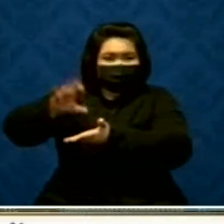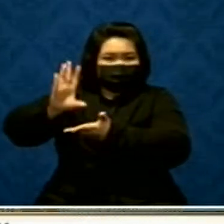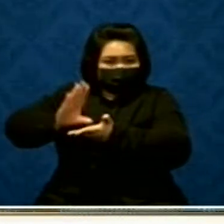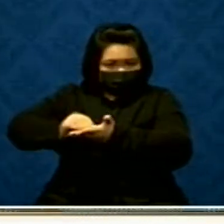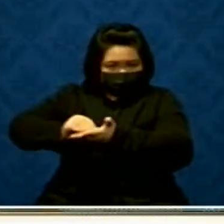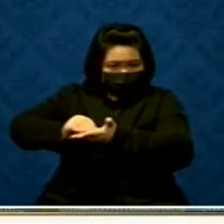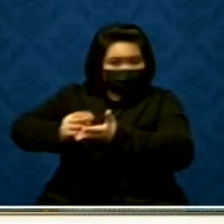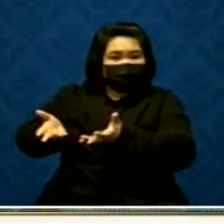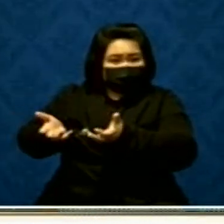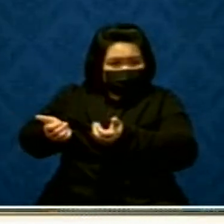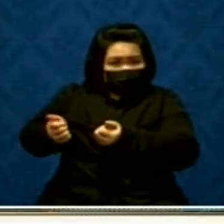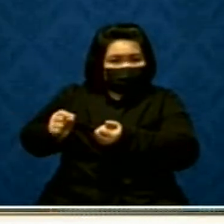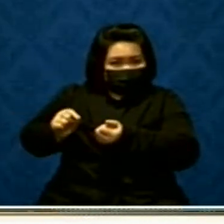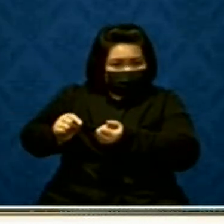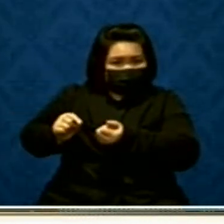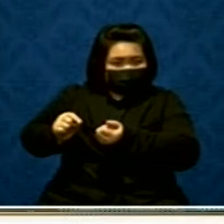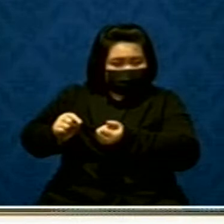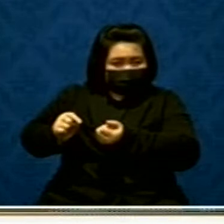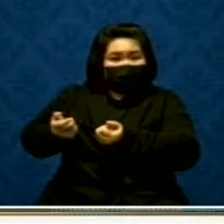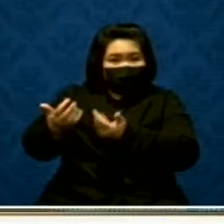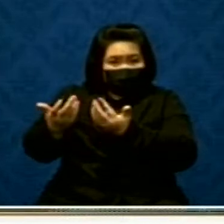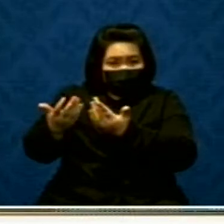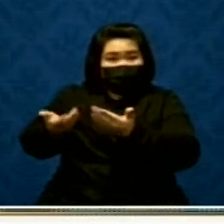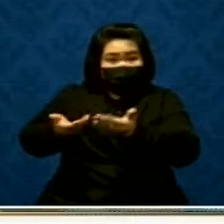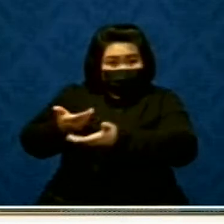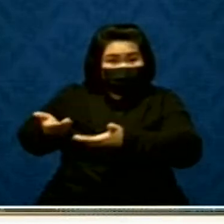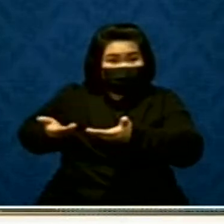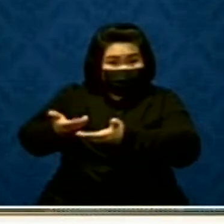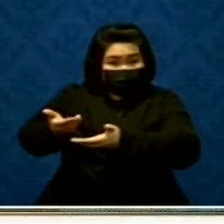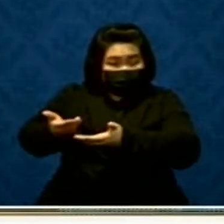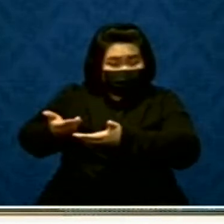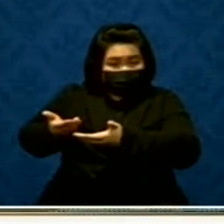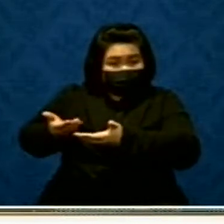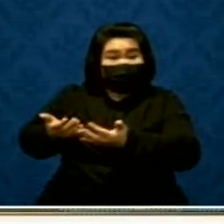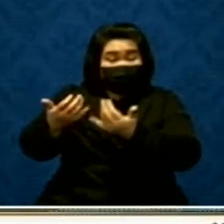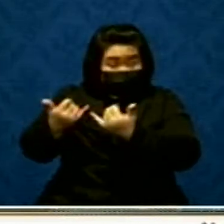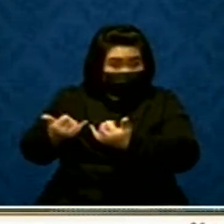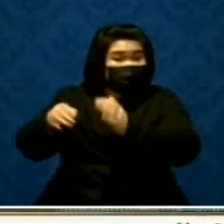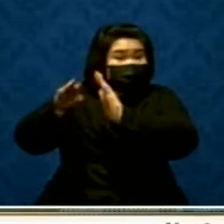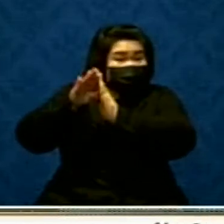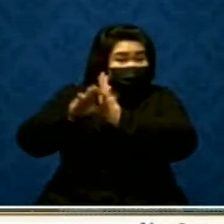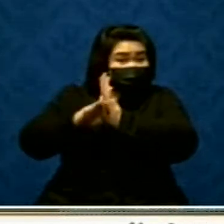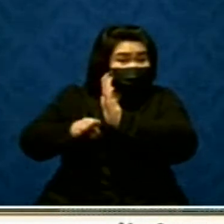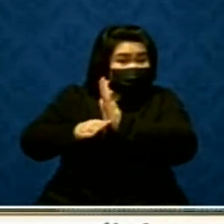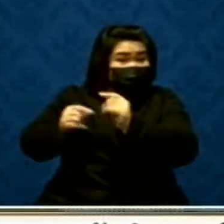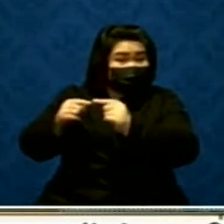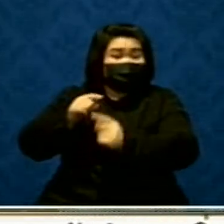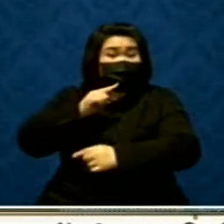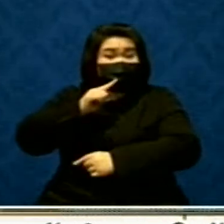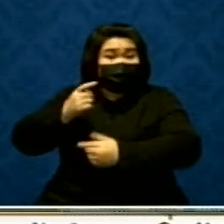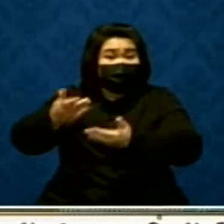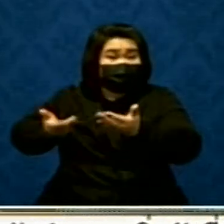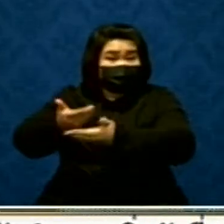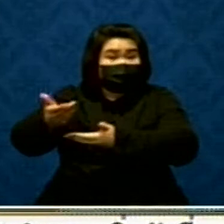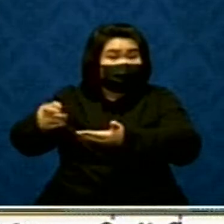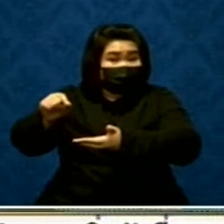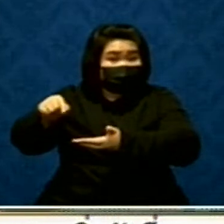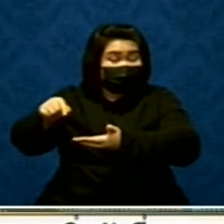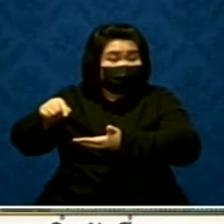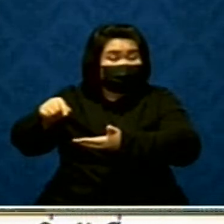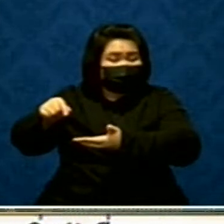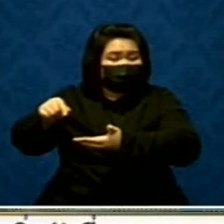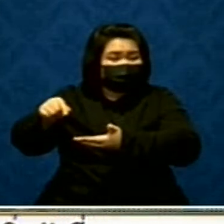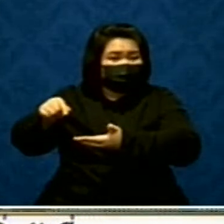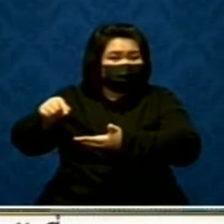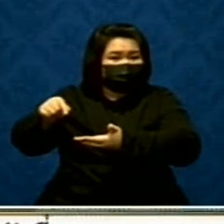วเพราะฉะนั้นเนี่ยผมคิดว่าเรื่องนี้เมื่อเข้าสู่กระบวนการการพิจารณาของศาลซึ่งเป็นกระบวนการยุติธรร